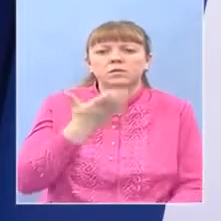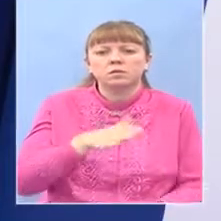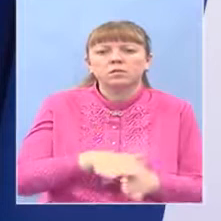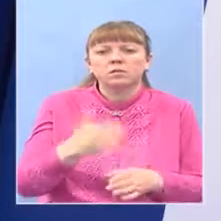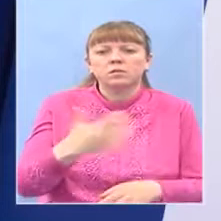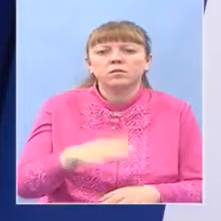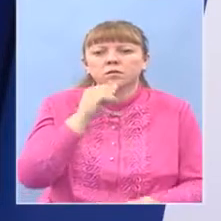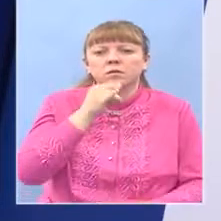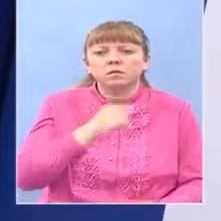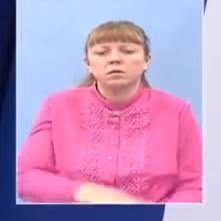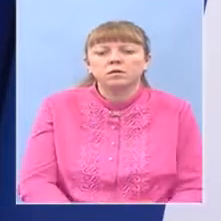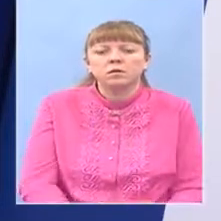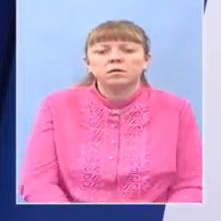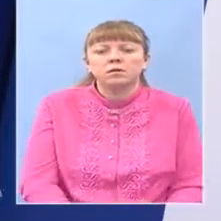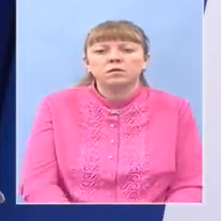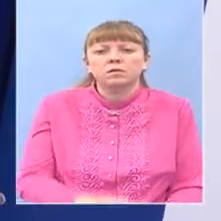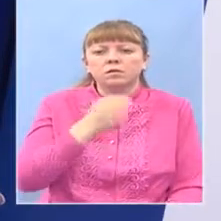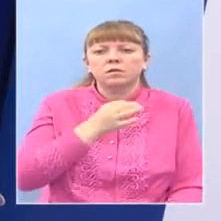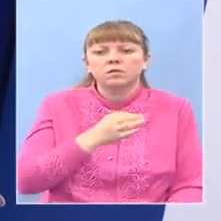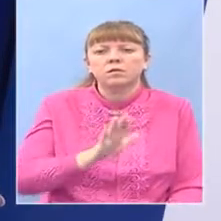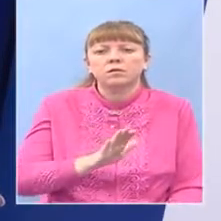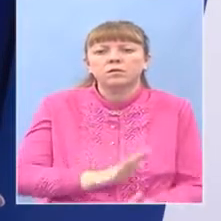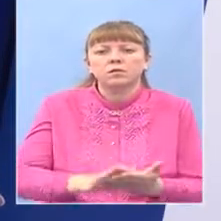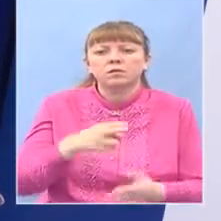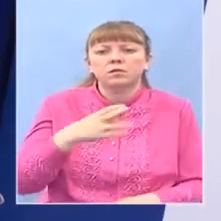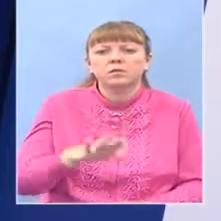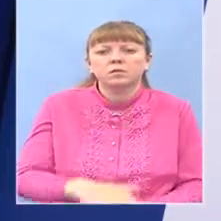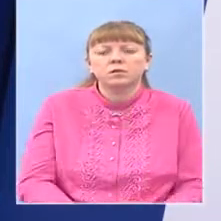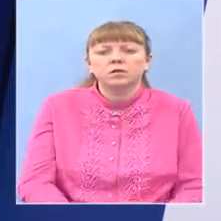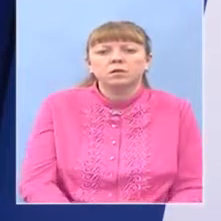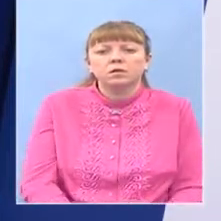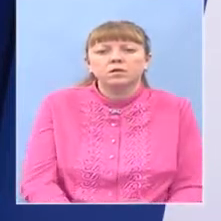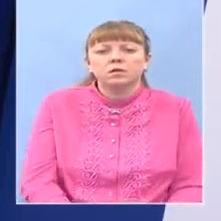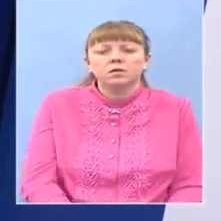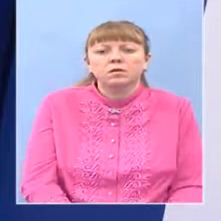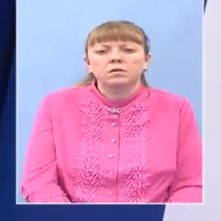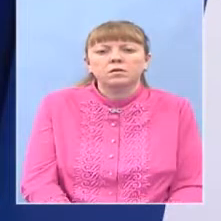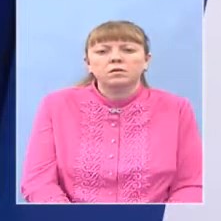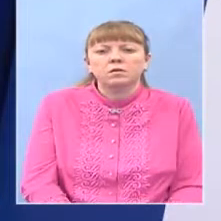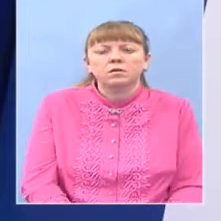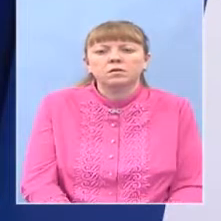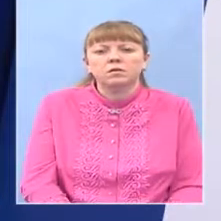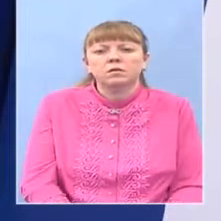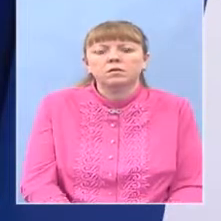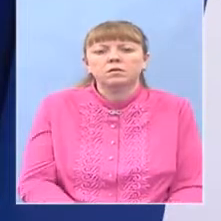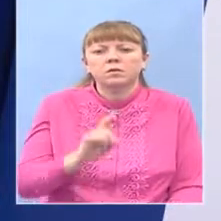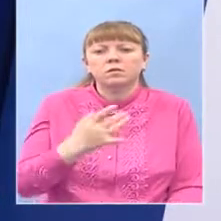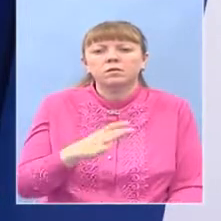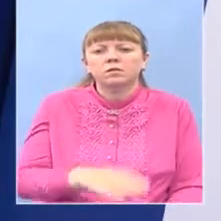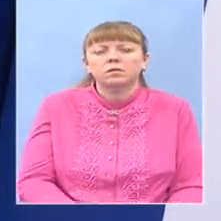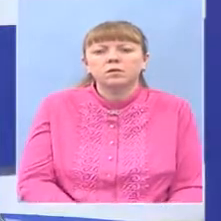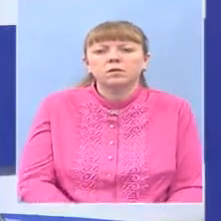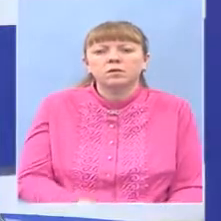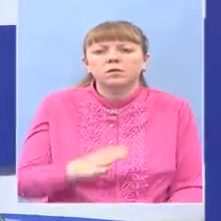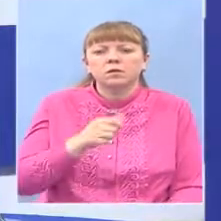реализован, это невозможно. Единственное, как вы сказали, это чисто доклад такой, да, по фотографии. Да, но я понимаю, когда, допустим, в основе лежит, ну, создание